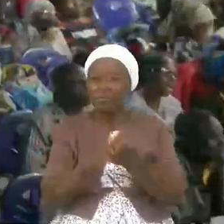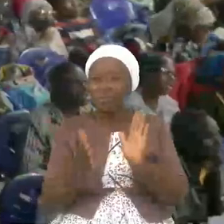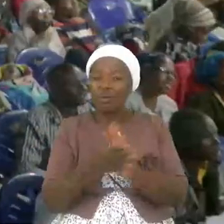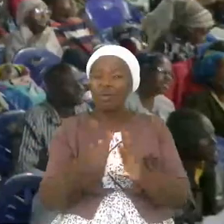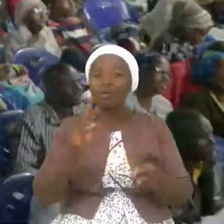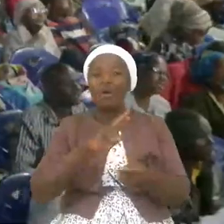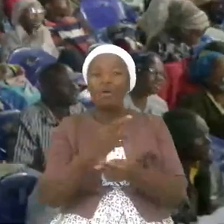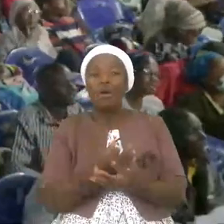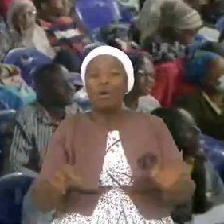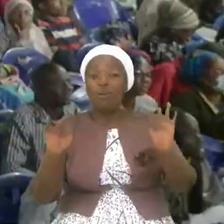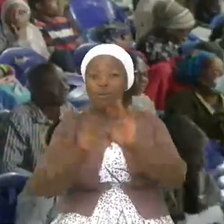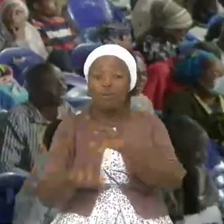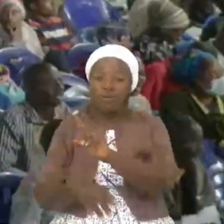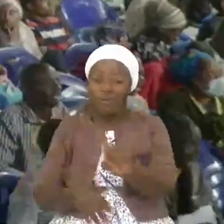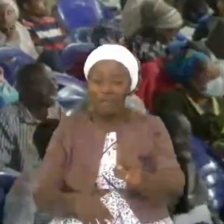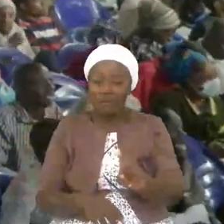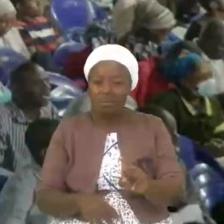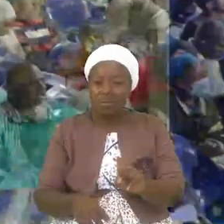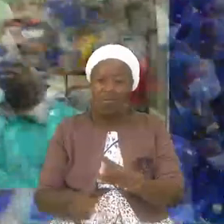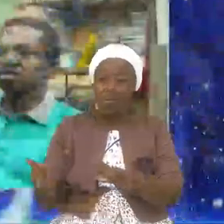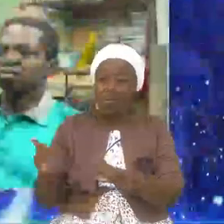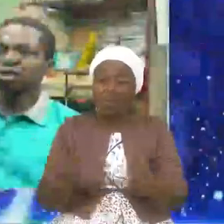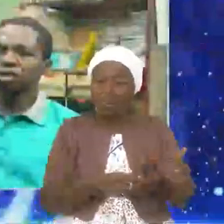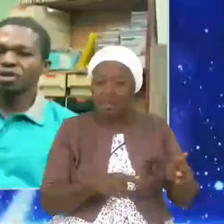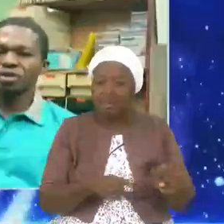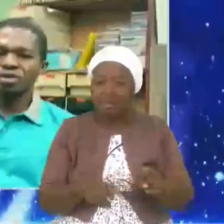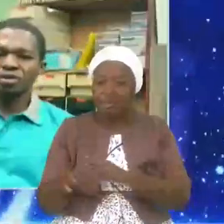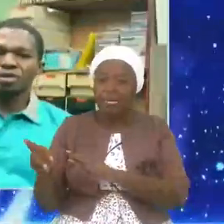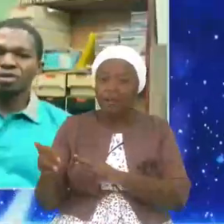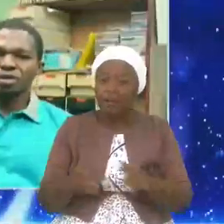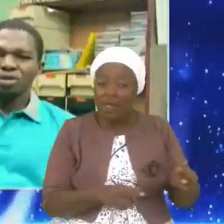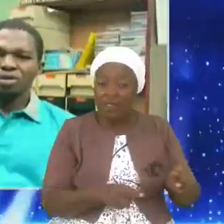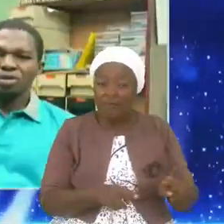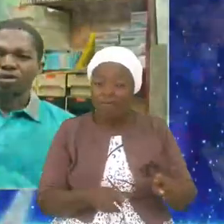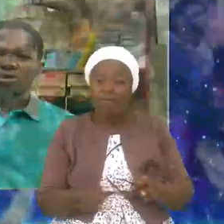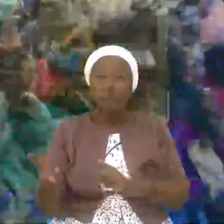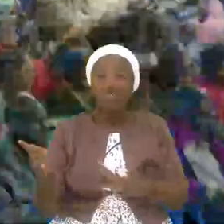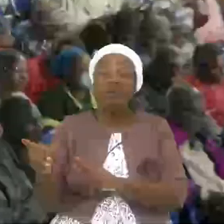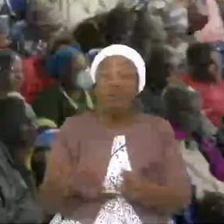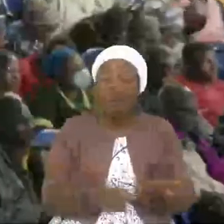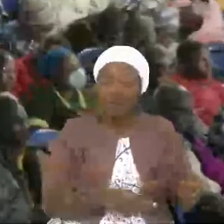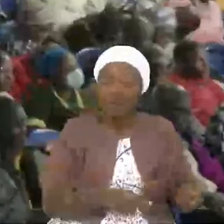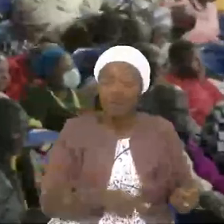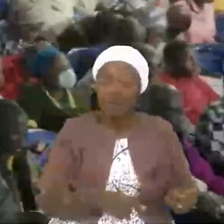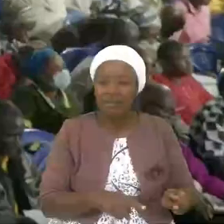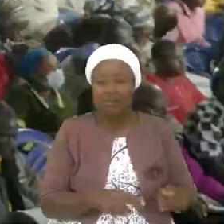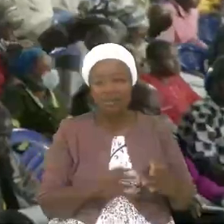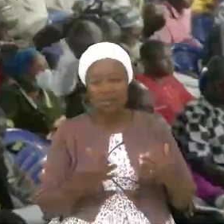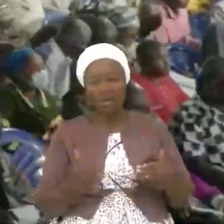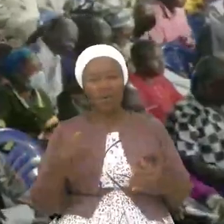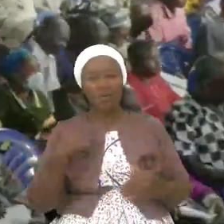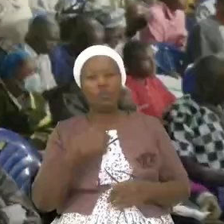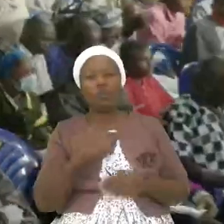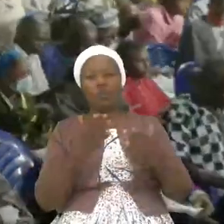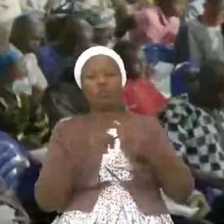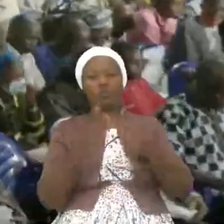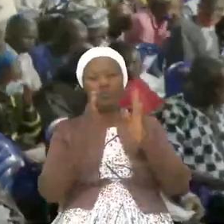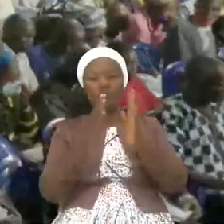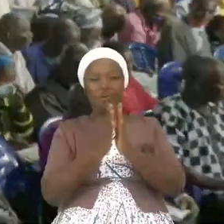question. Prêt? Prêt? Prêt? La tête baissée, les